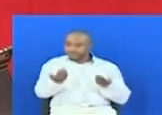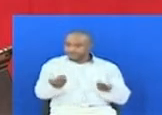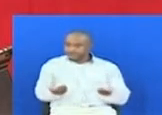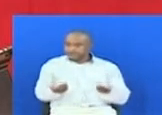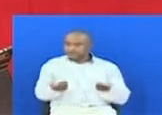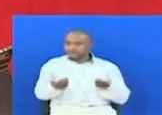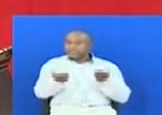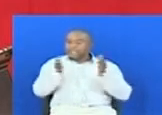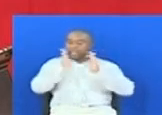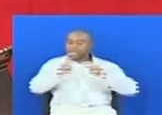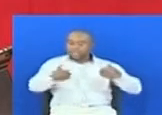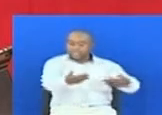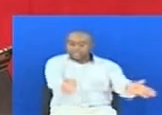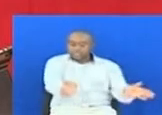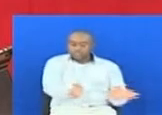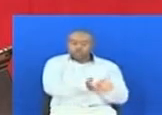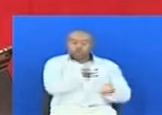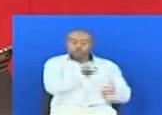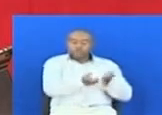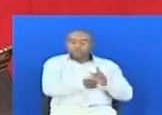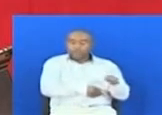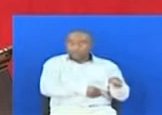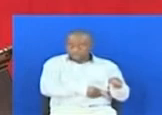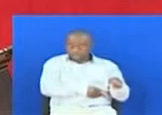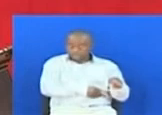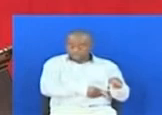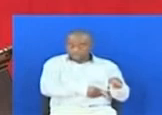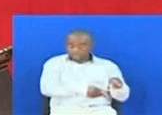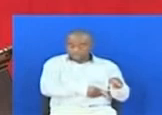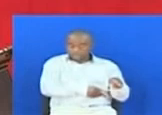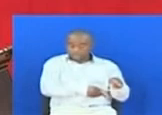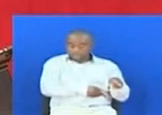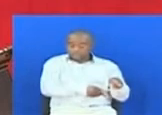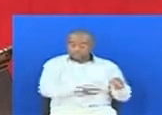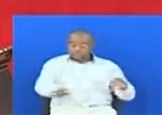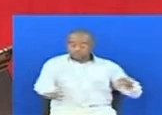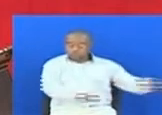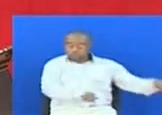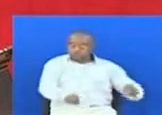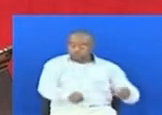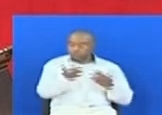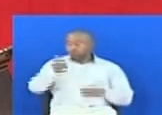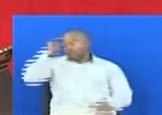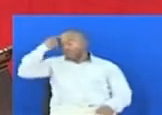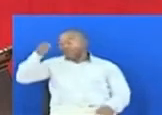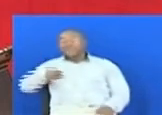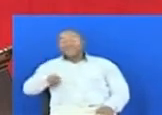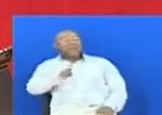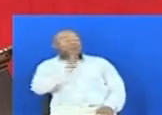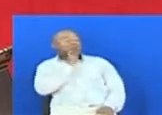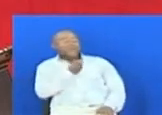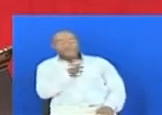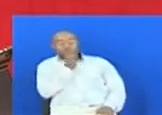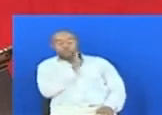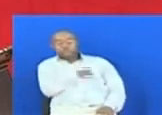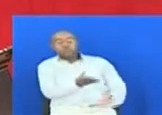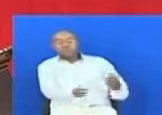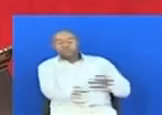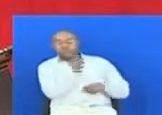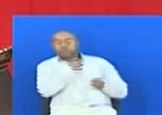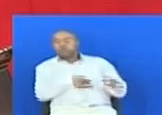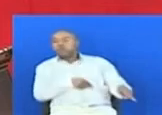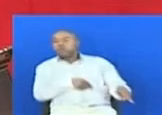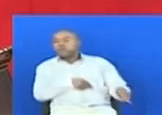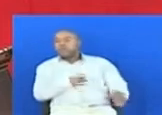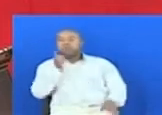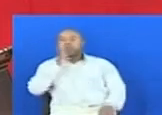aliacha meingika chungu cha mawe kwenye jiko akaosha kuni, watoto wakabaki na imani kwamba chakula kitaiva watakula.